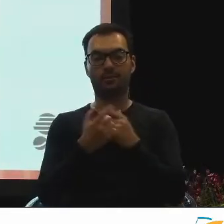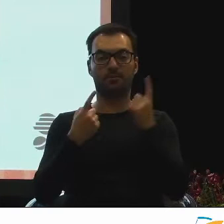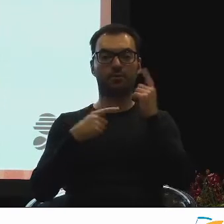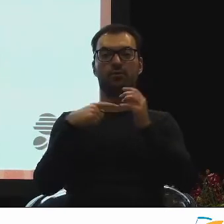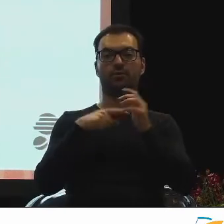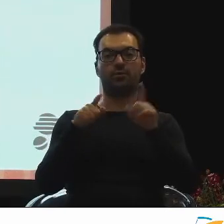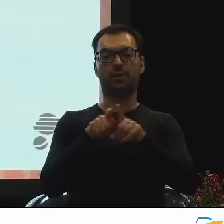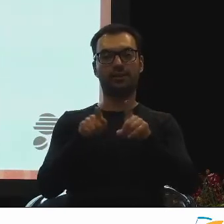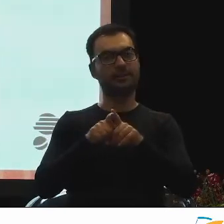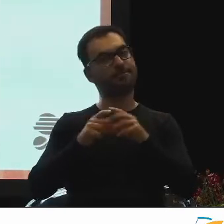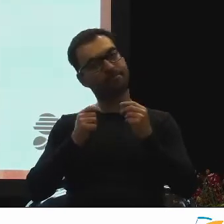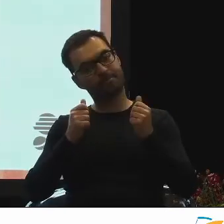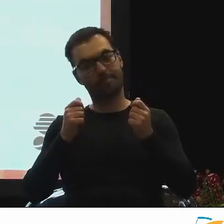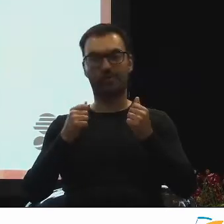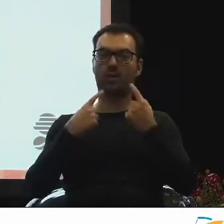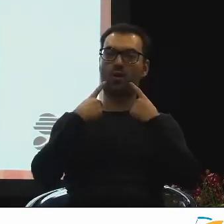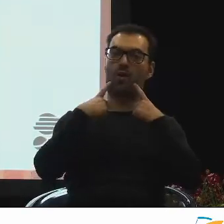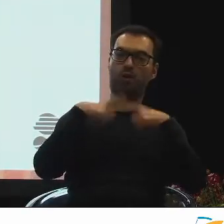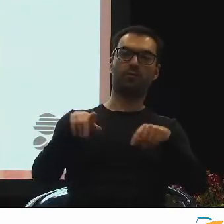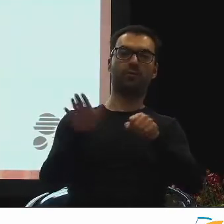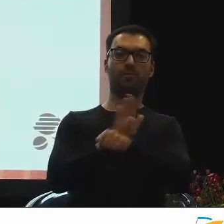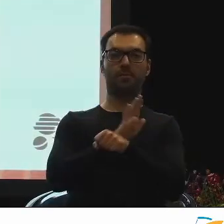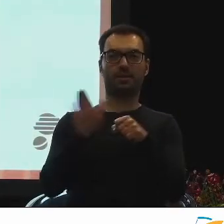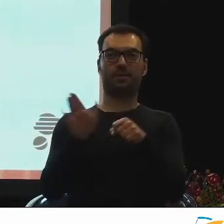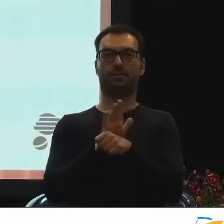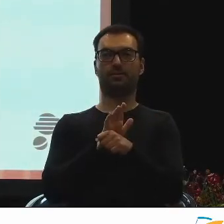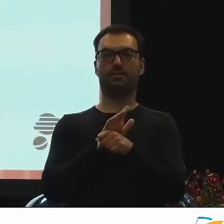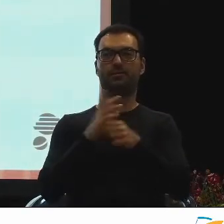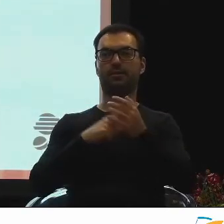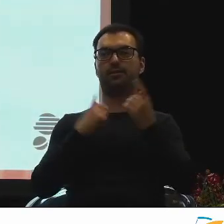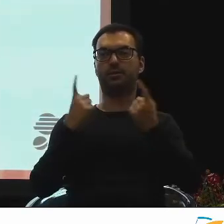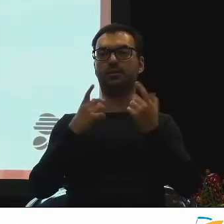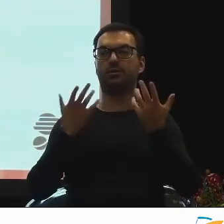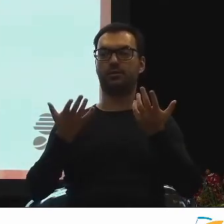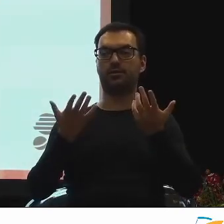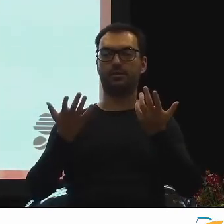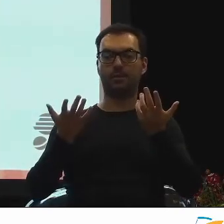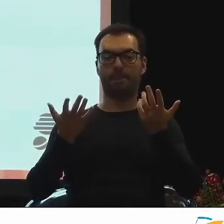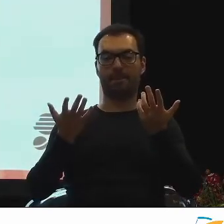I wydaje mi się, że to też jest taka swoista odpowiedzialność biznesu w tym przypadku, że